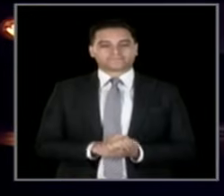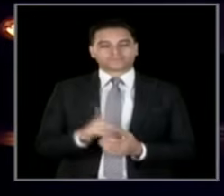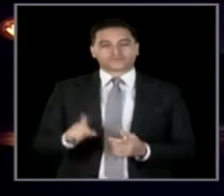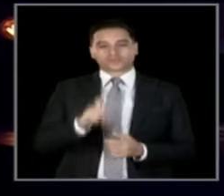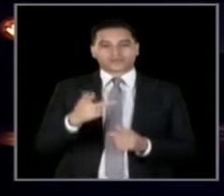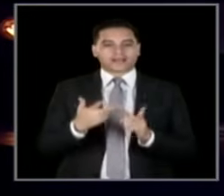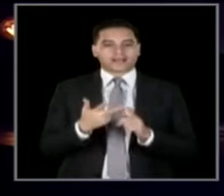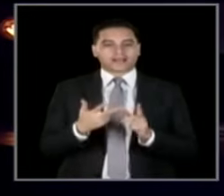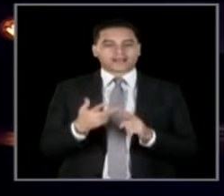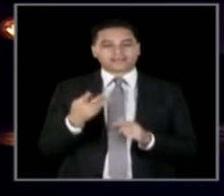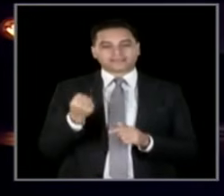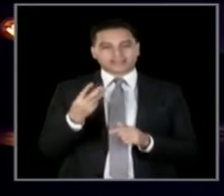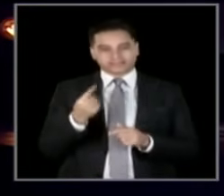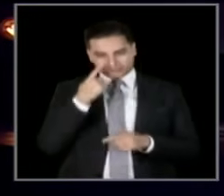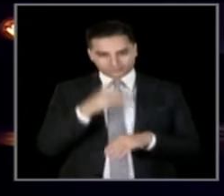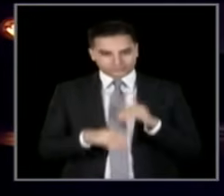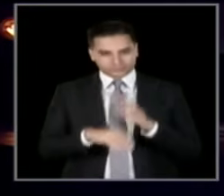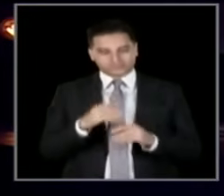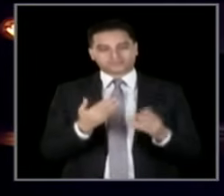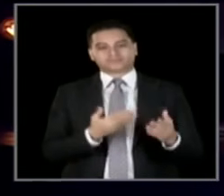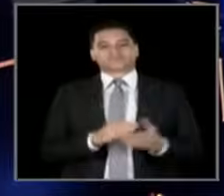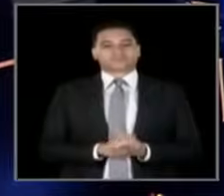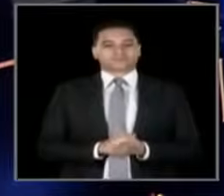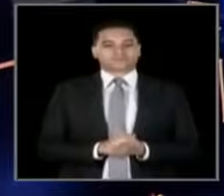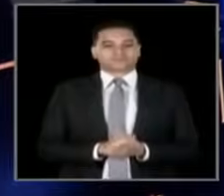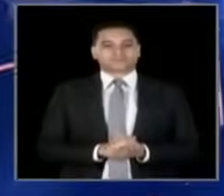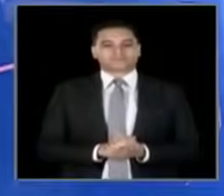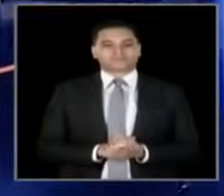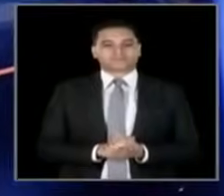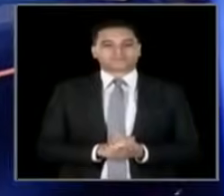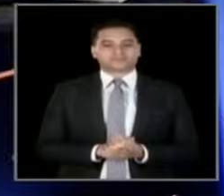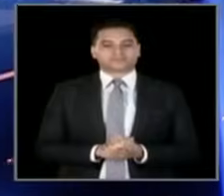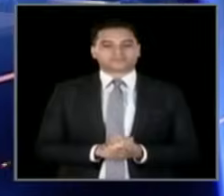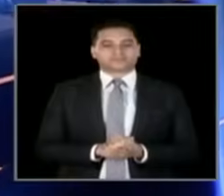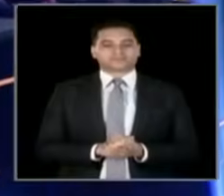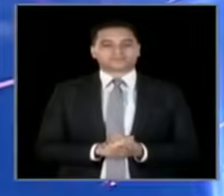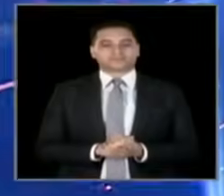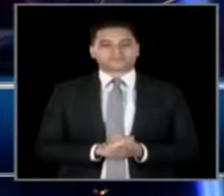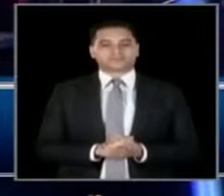سؤال ب30 نقطة. علم والسؤال هو